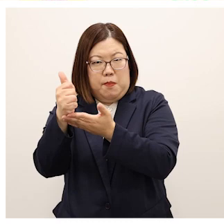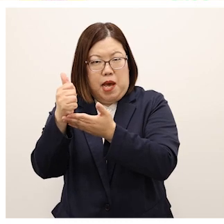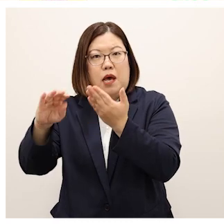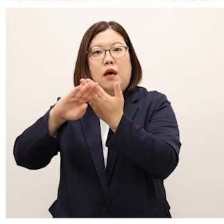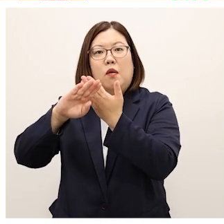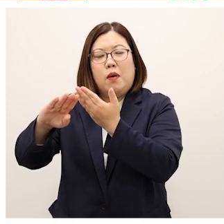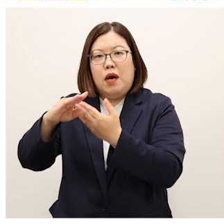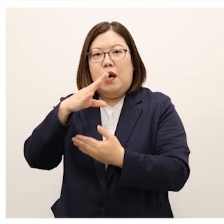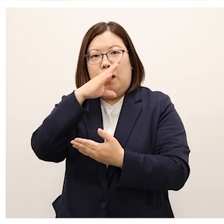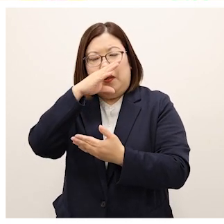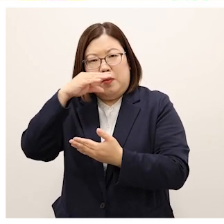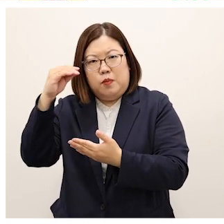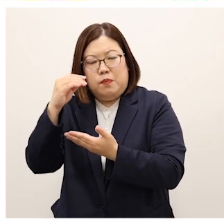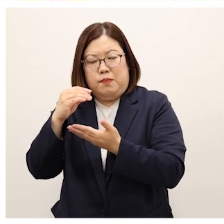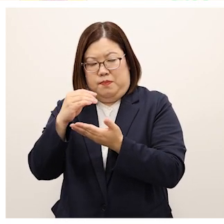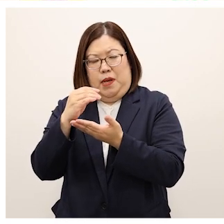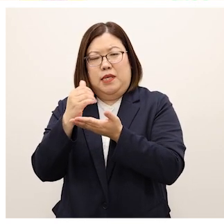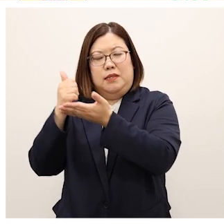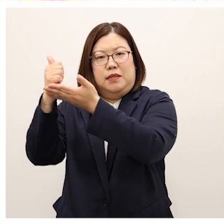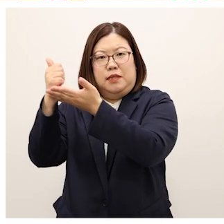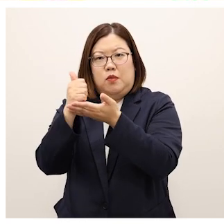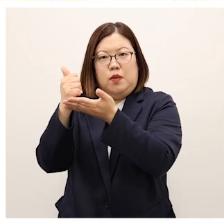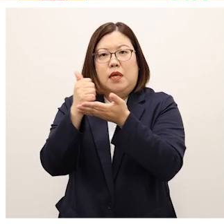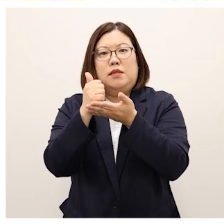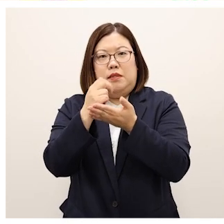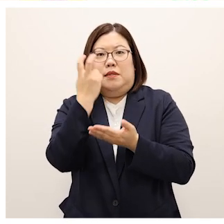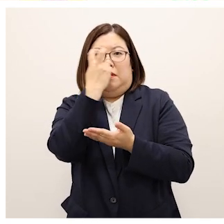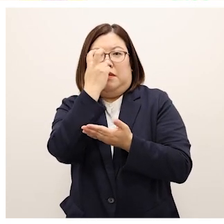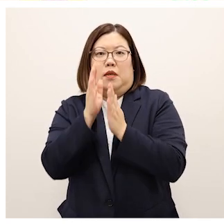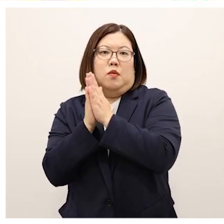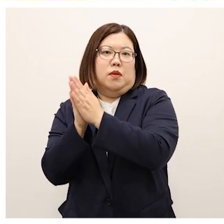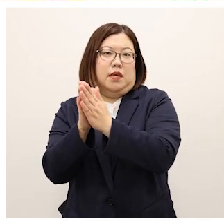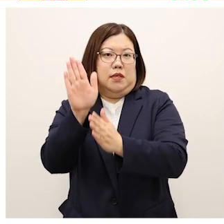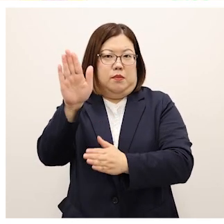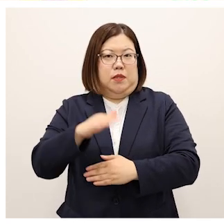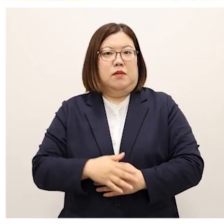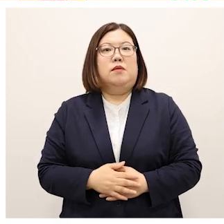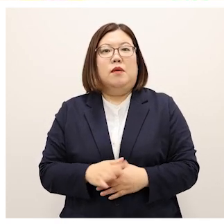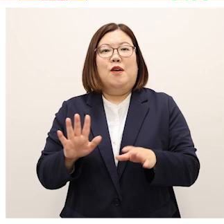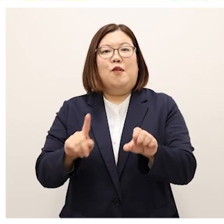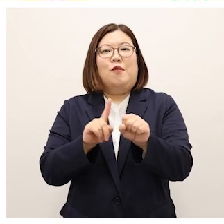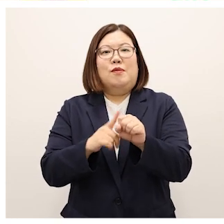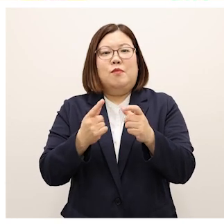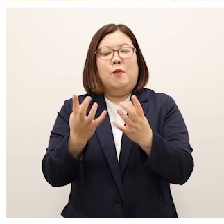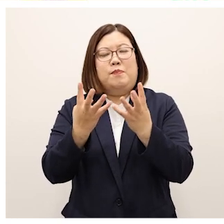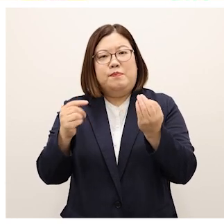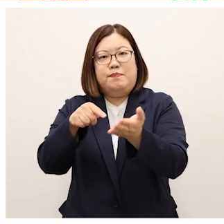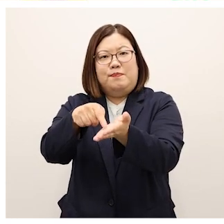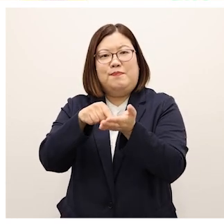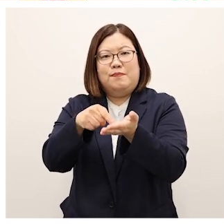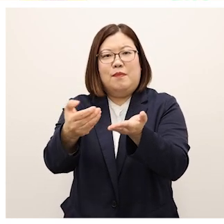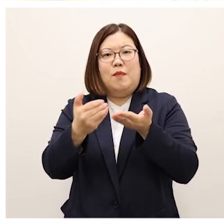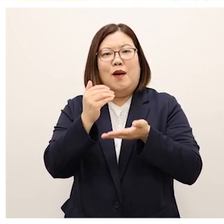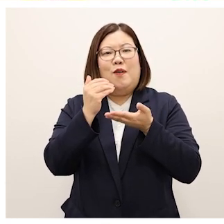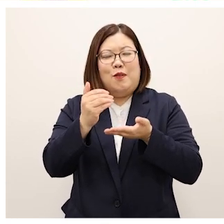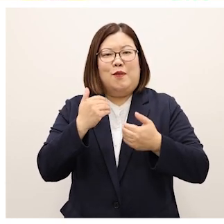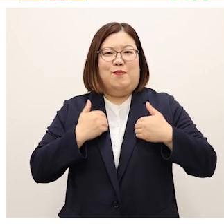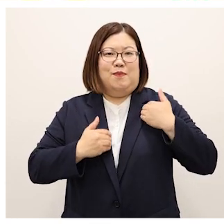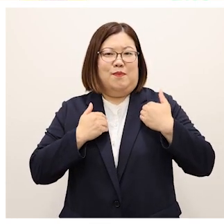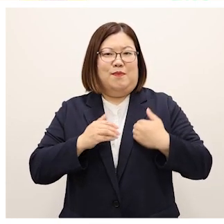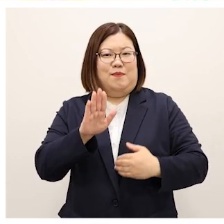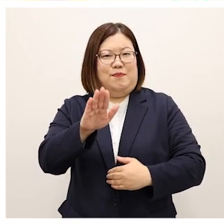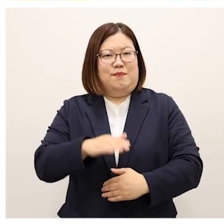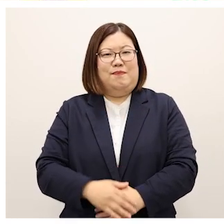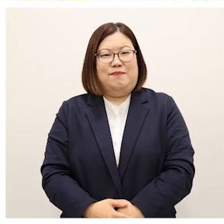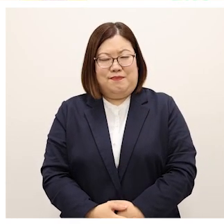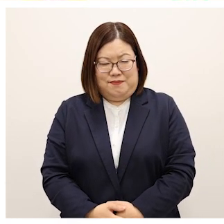め、短歌、俳句ともにお高名な先生をお迎えしております。今年も多くの皆様から